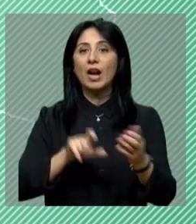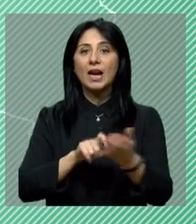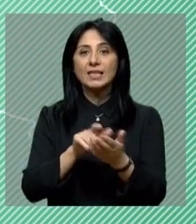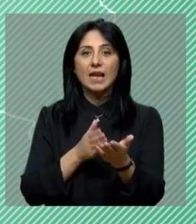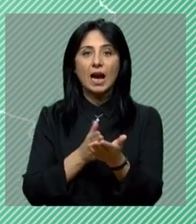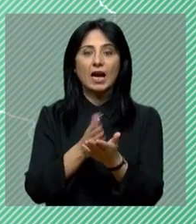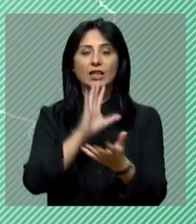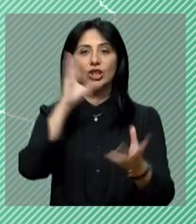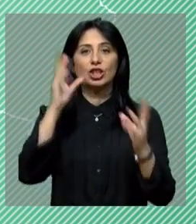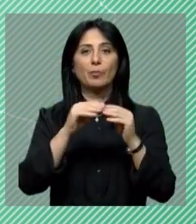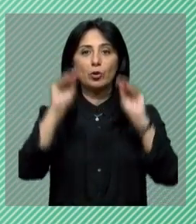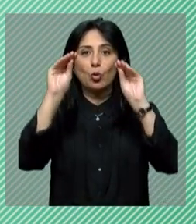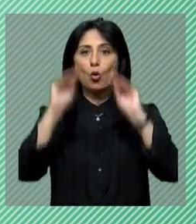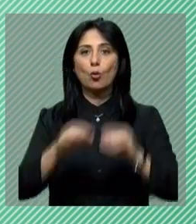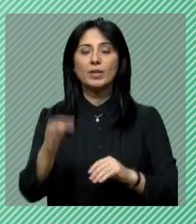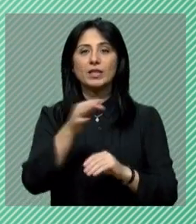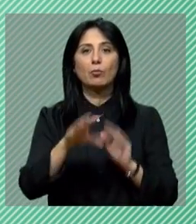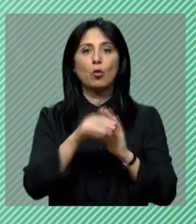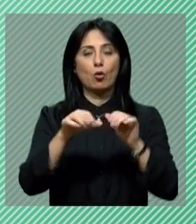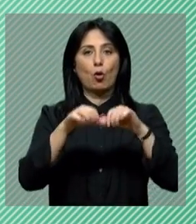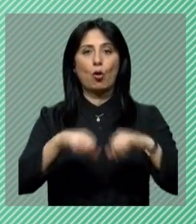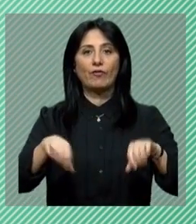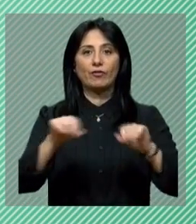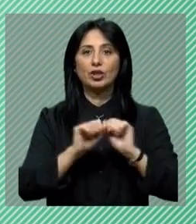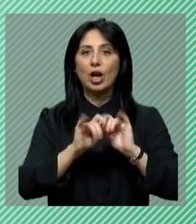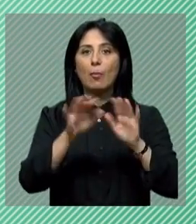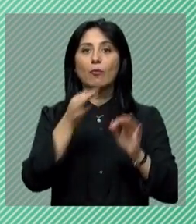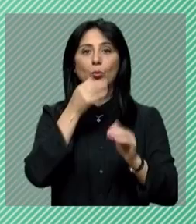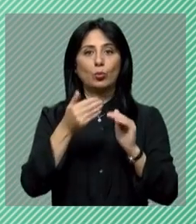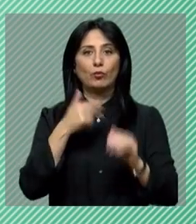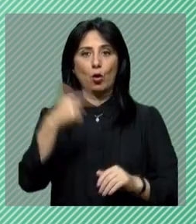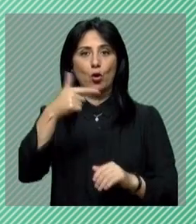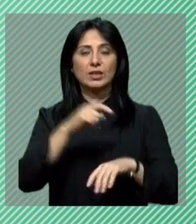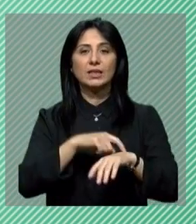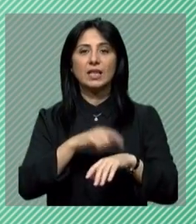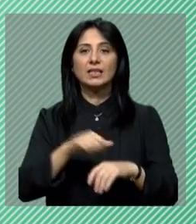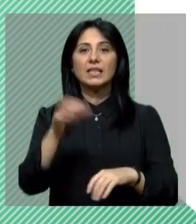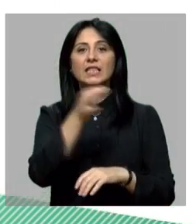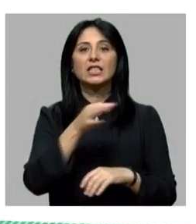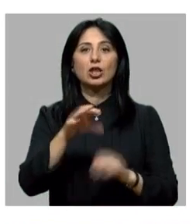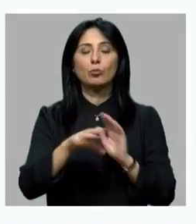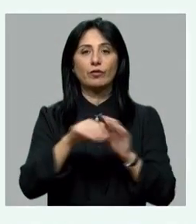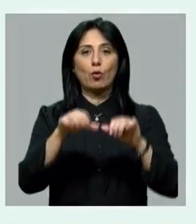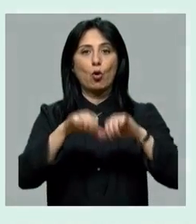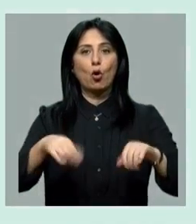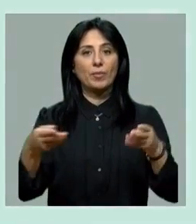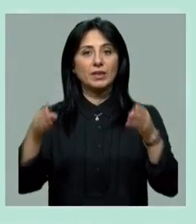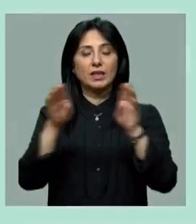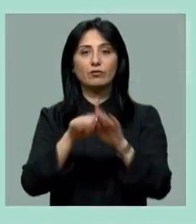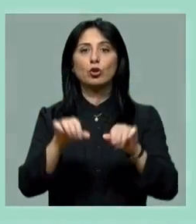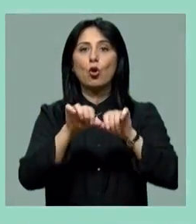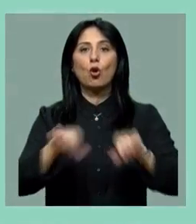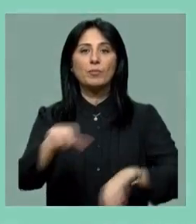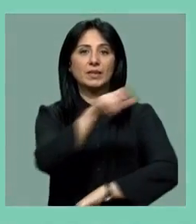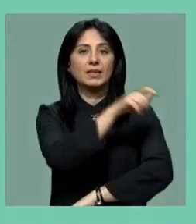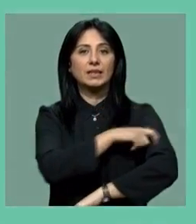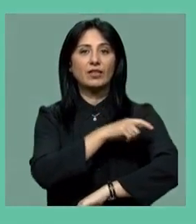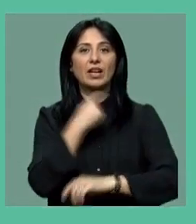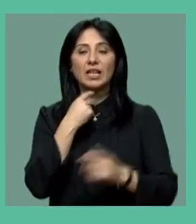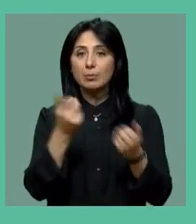გადის შემაჯამებელი ოქმი საუბნო საარჩევნო კომისიიდან გამოქვეყნებამდე? 20 საათზე საუბნო საარჩევნო კომისიები იხურება და კომისიის წევრები